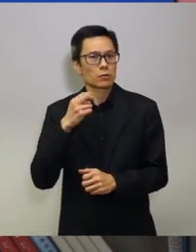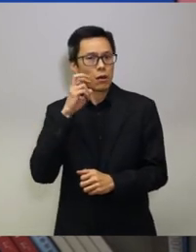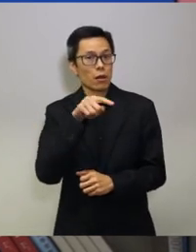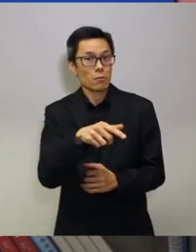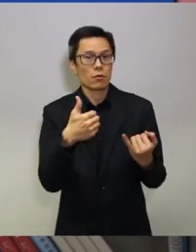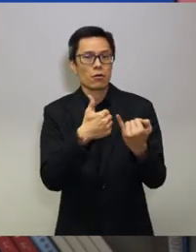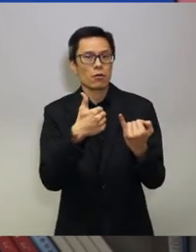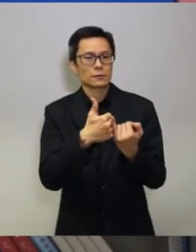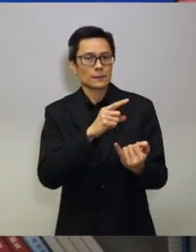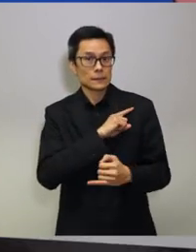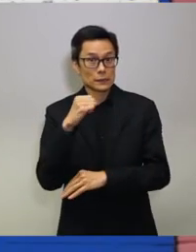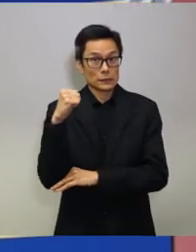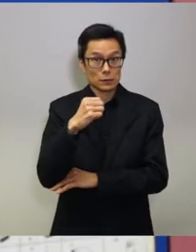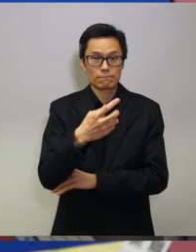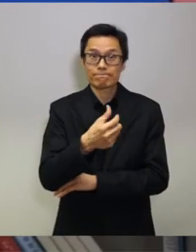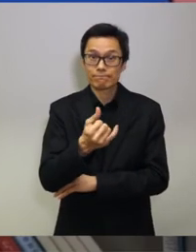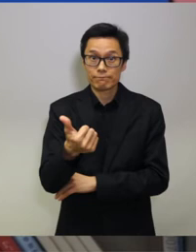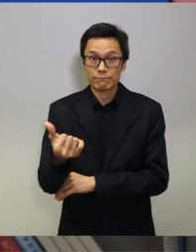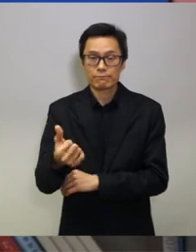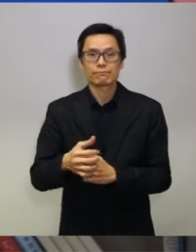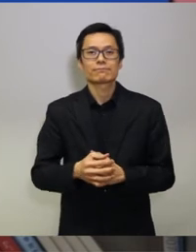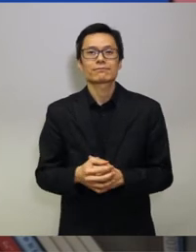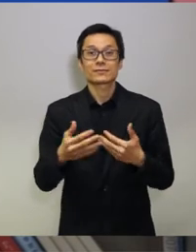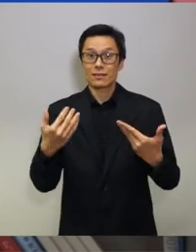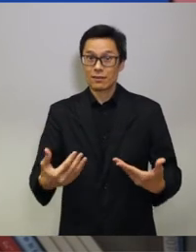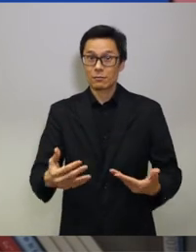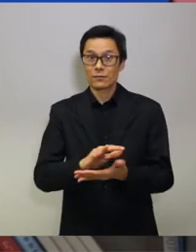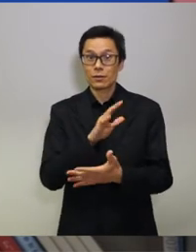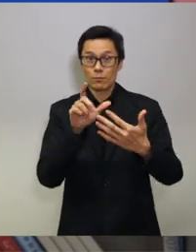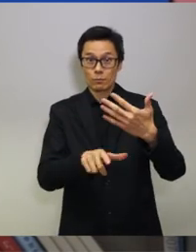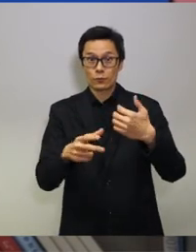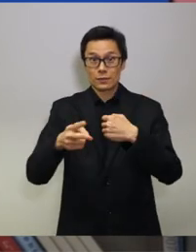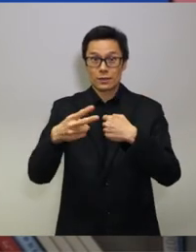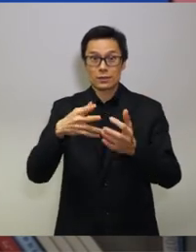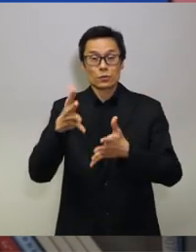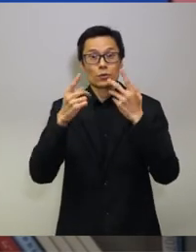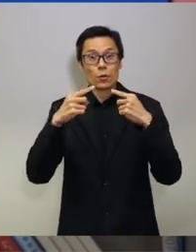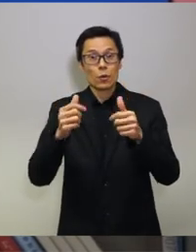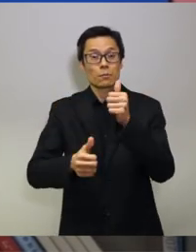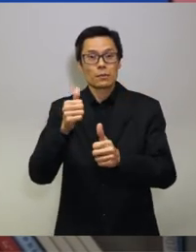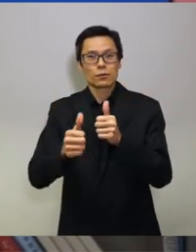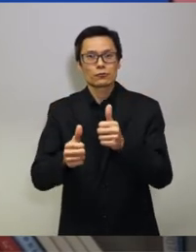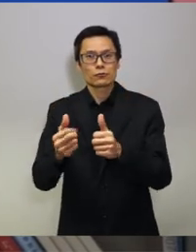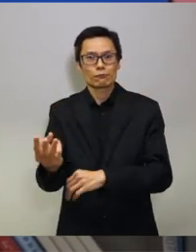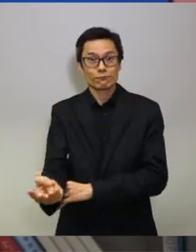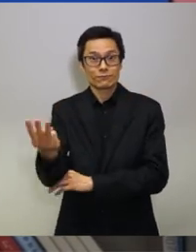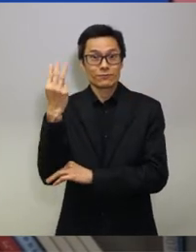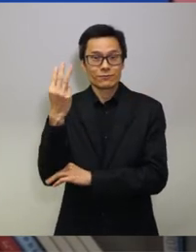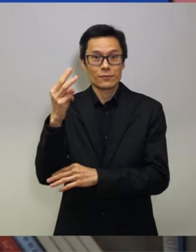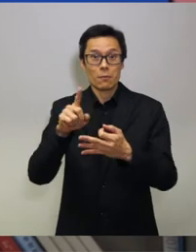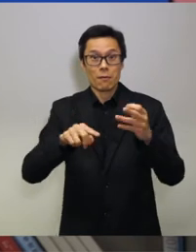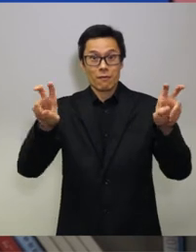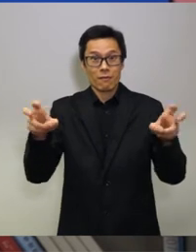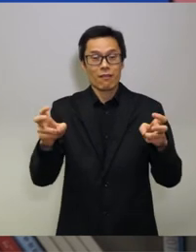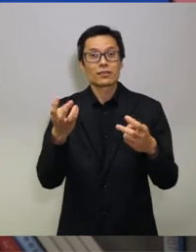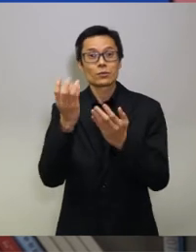學生佢哋嗰個能力嘅。不過今年5月份的第二屆手語歌比賽裡面獲得冠軍的福榮街官立小